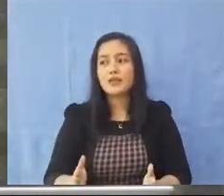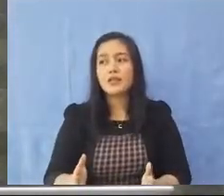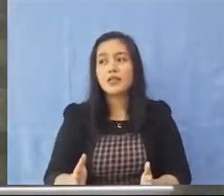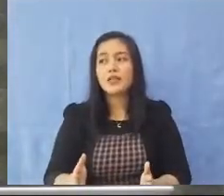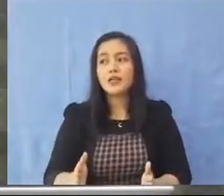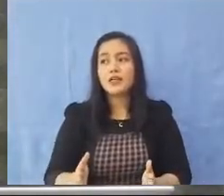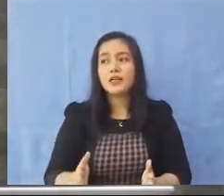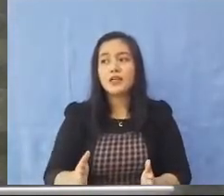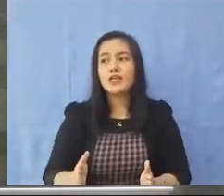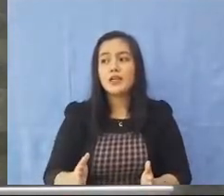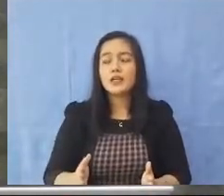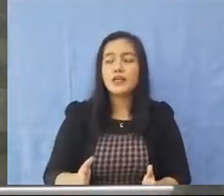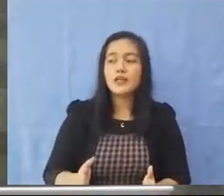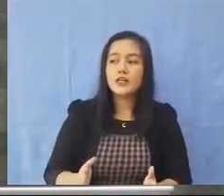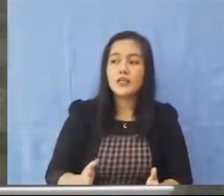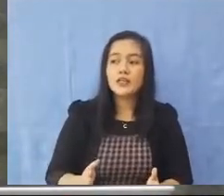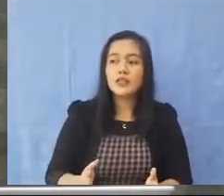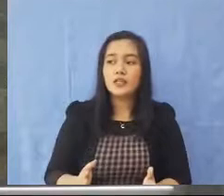yung